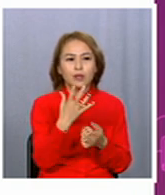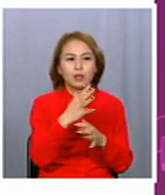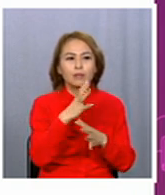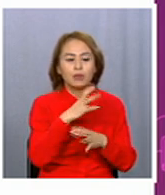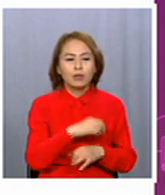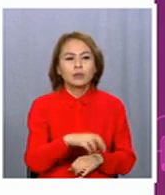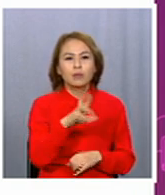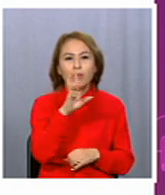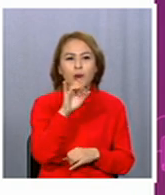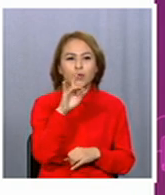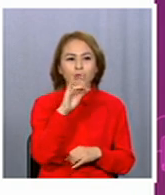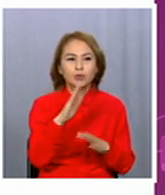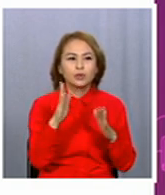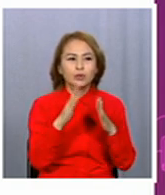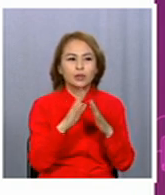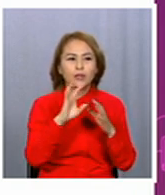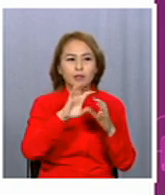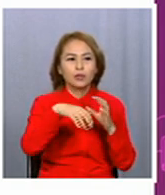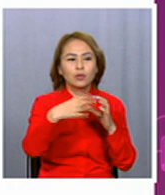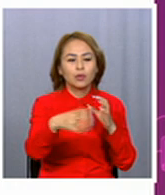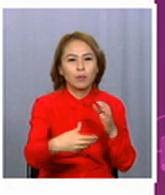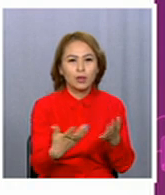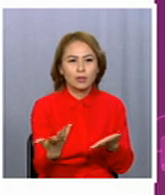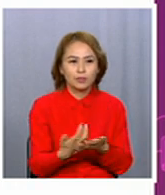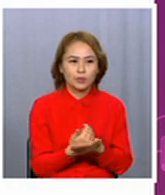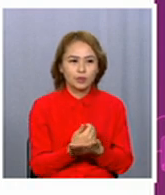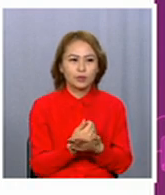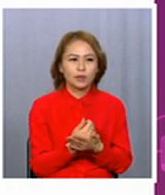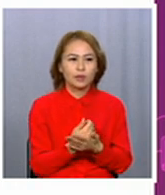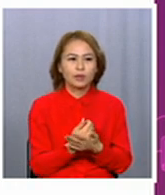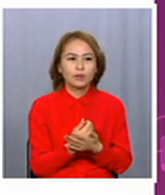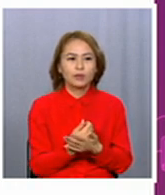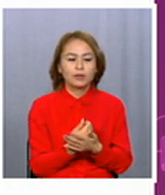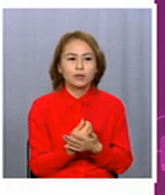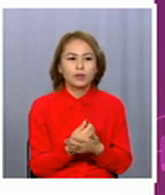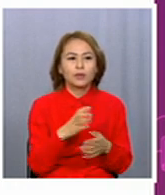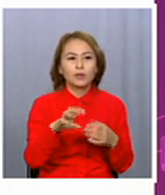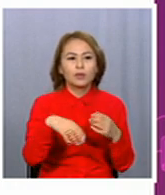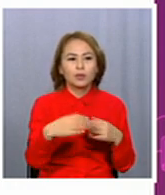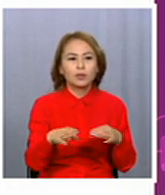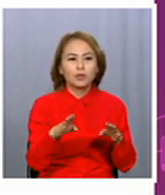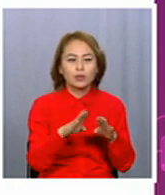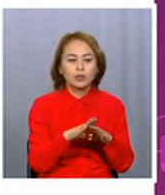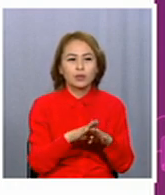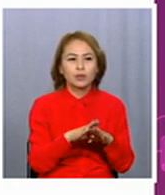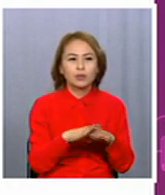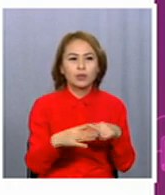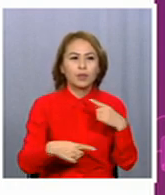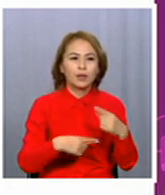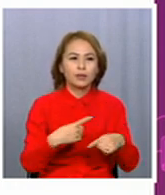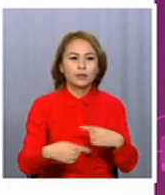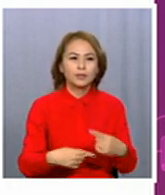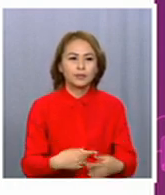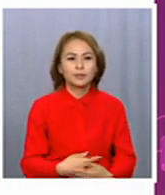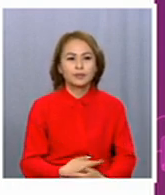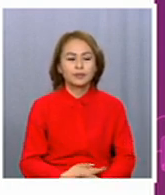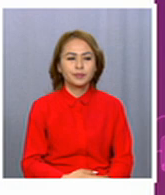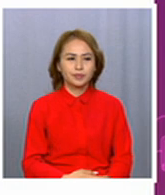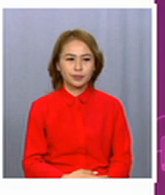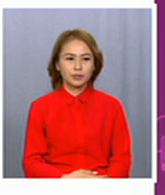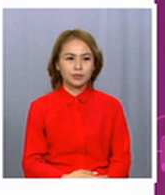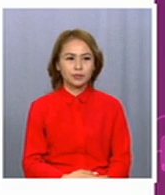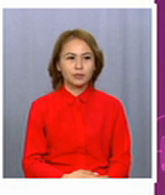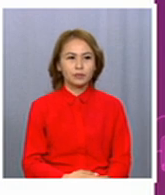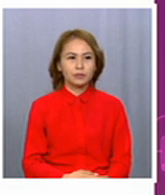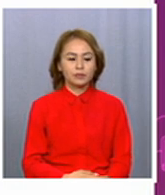жалыққан бауырсақ үйдің іргесіне домалап түседі. Іргеден көгал үстіне домалайды.